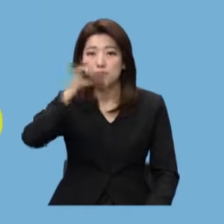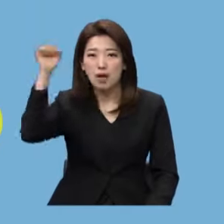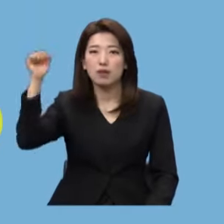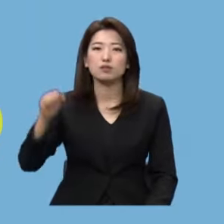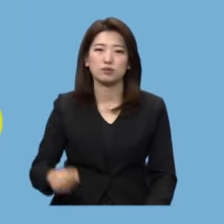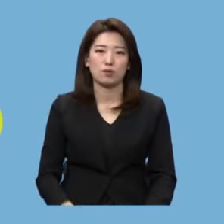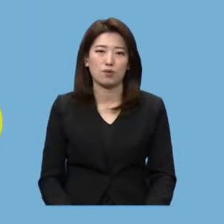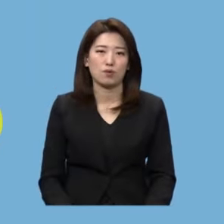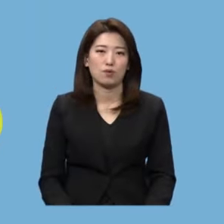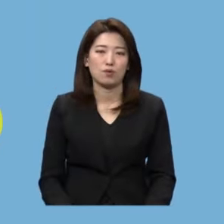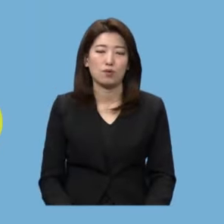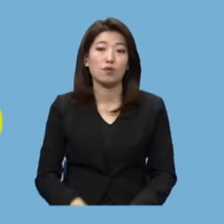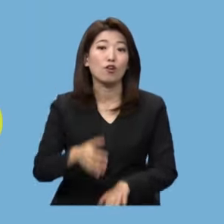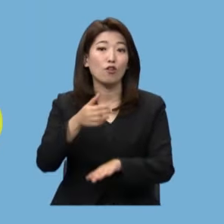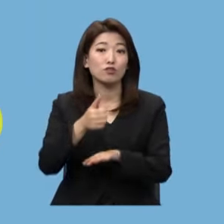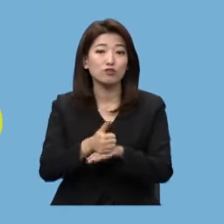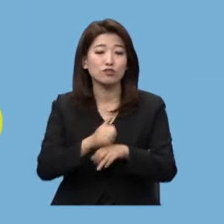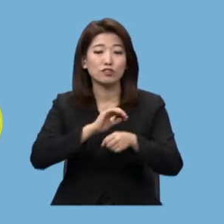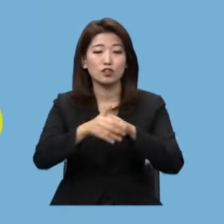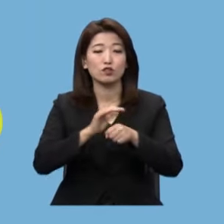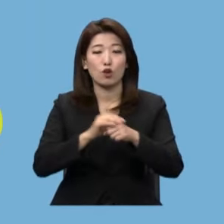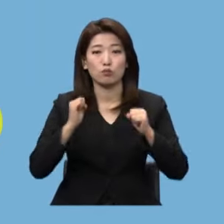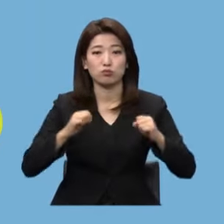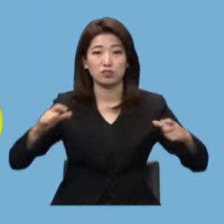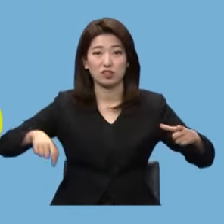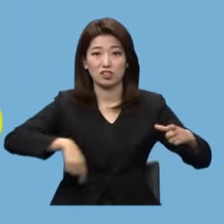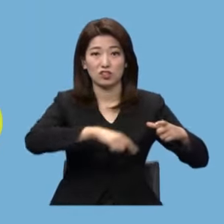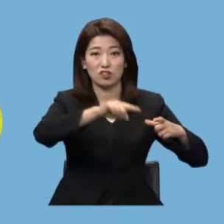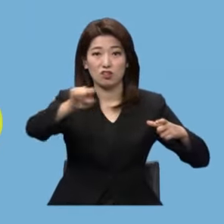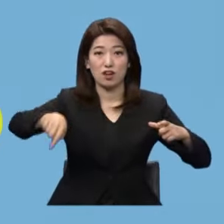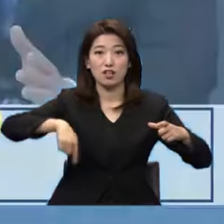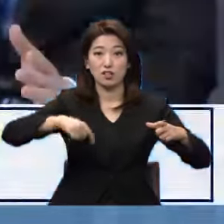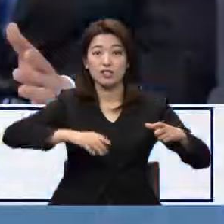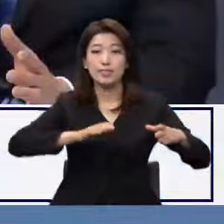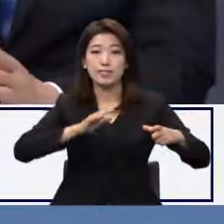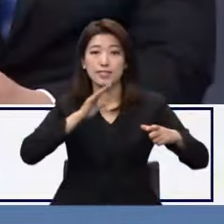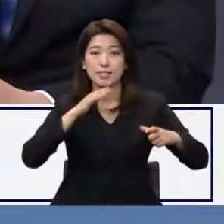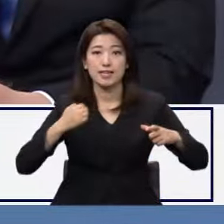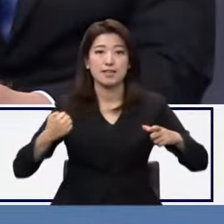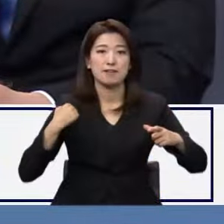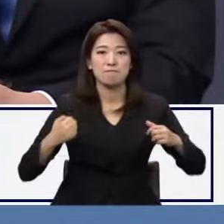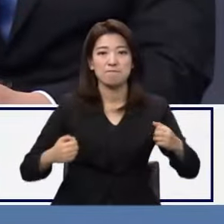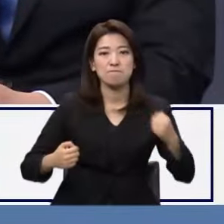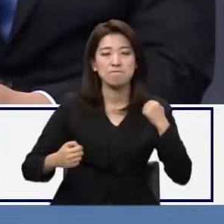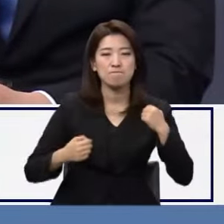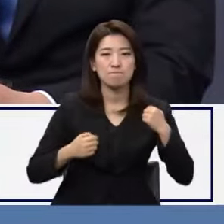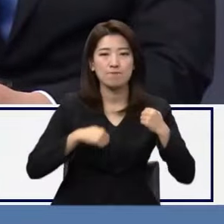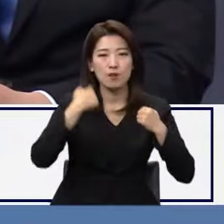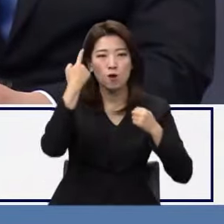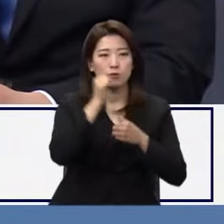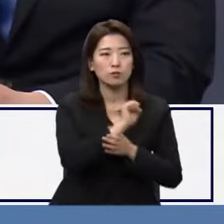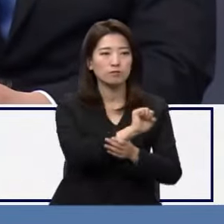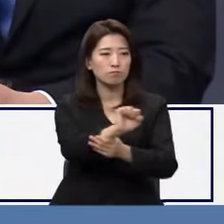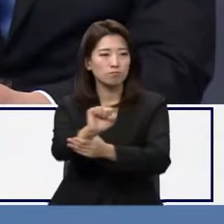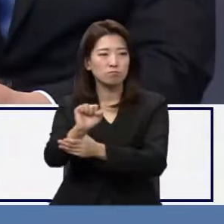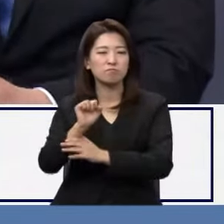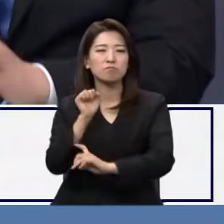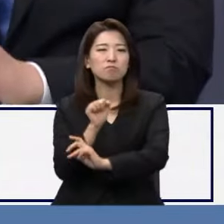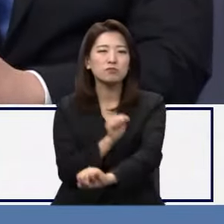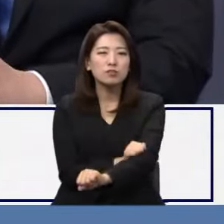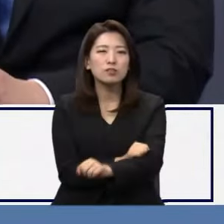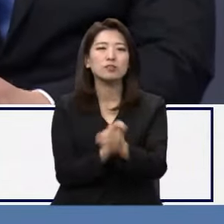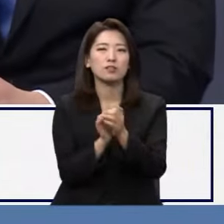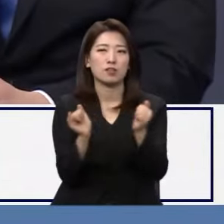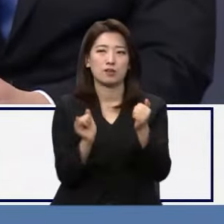지역에서는 상당히 경쟁력이 있고 유능한 후보라는 그 다 지역민들의 의중이 있기 때문에 아마